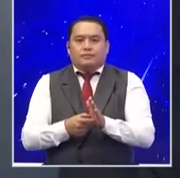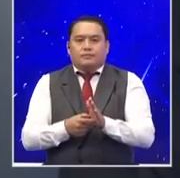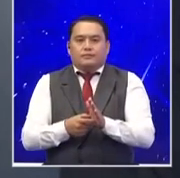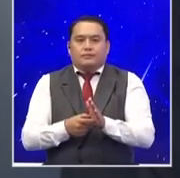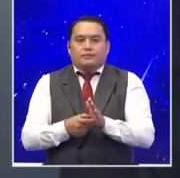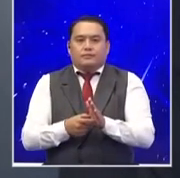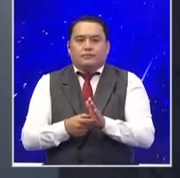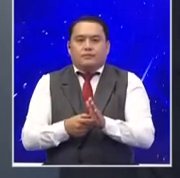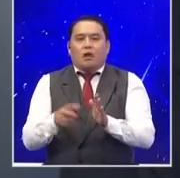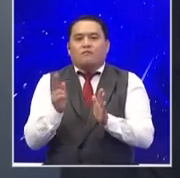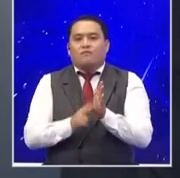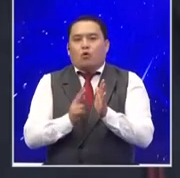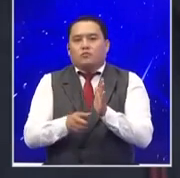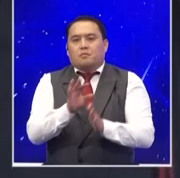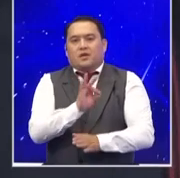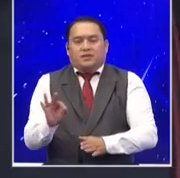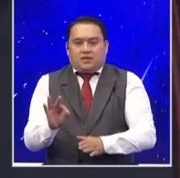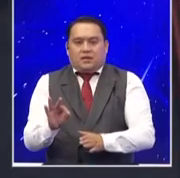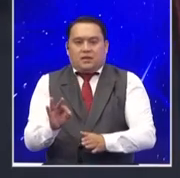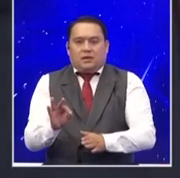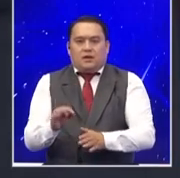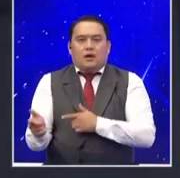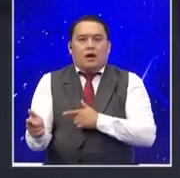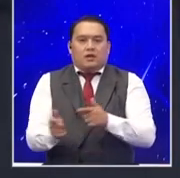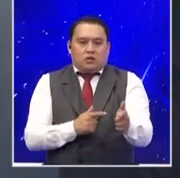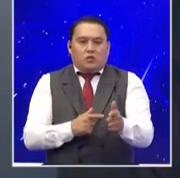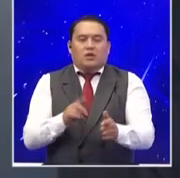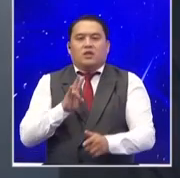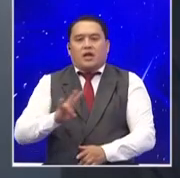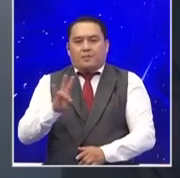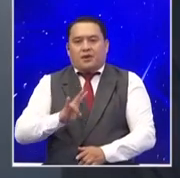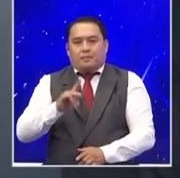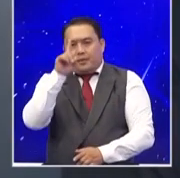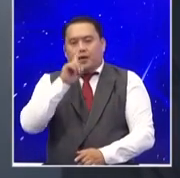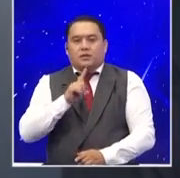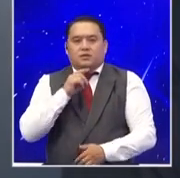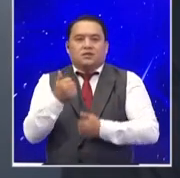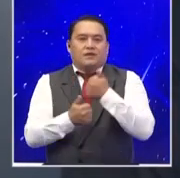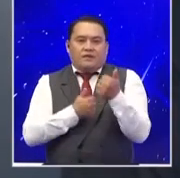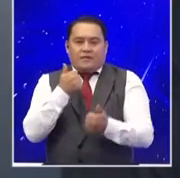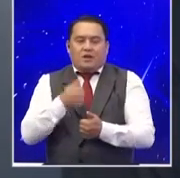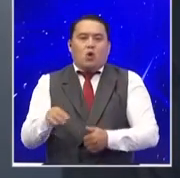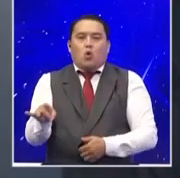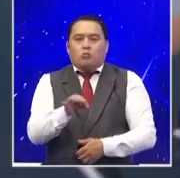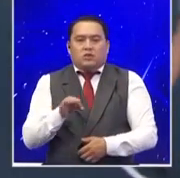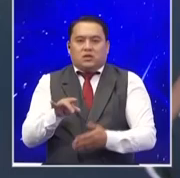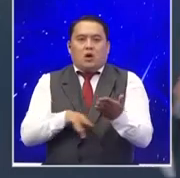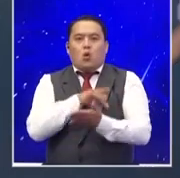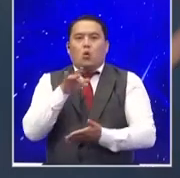На 80% ребята более подготовлены. В ноябре месяце будут проходить соревнования, областные, городские